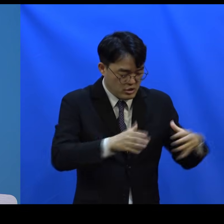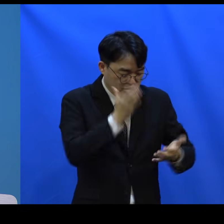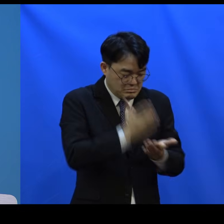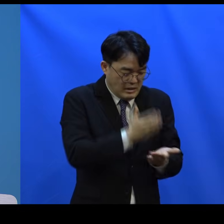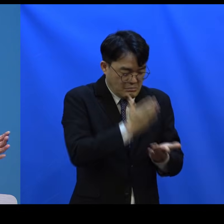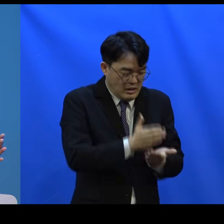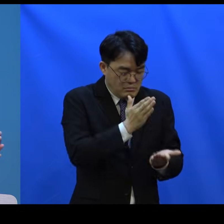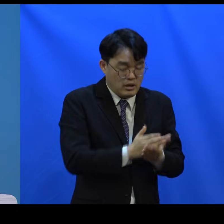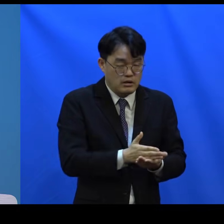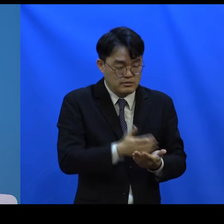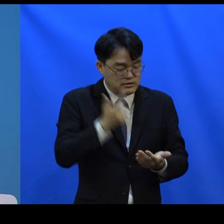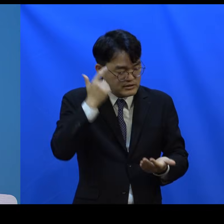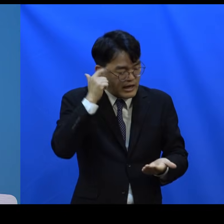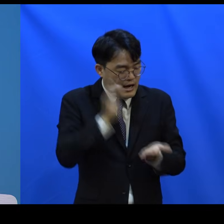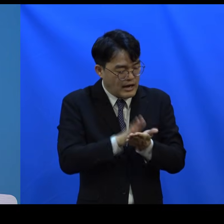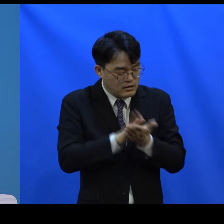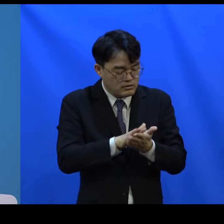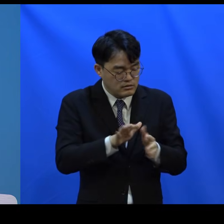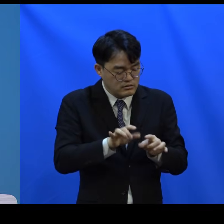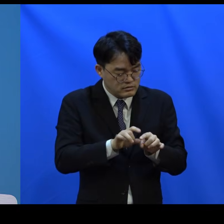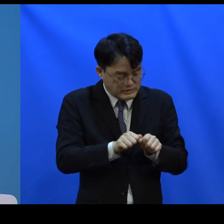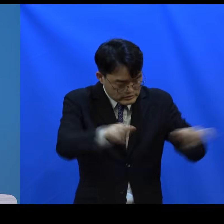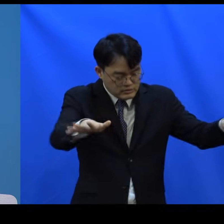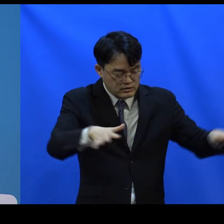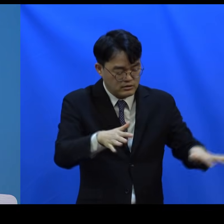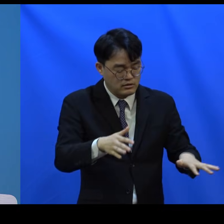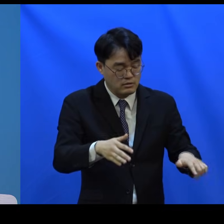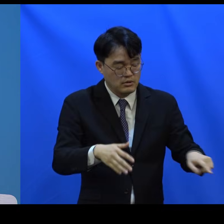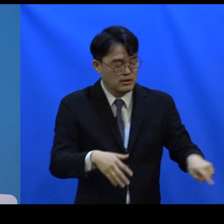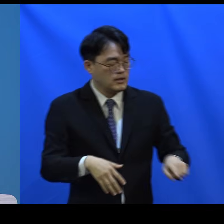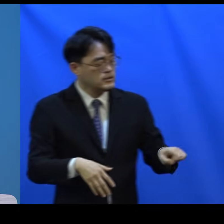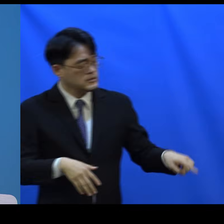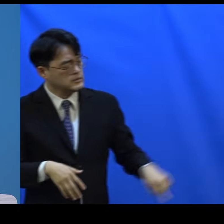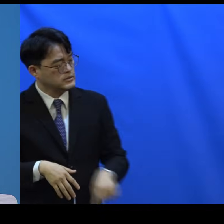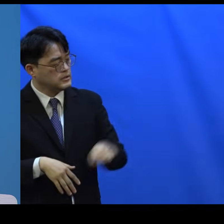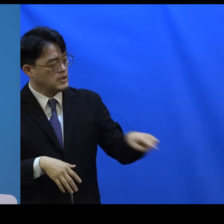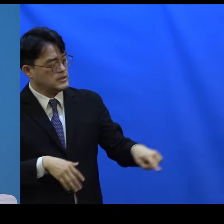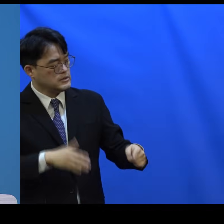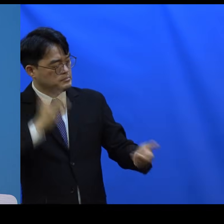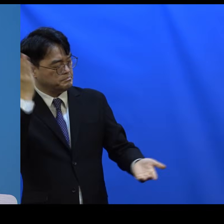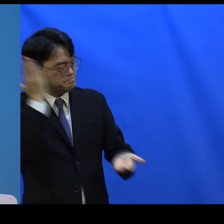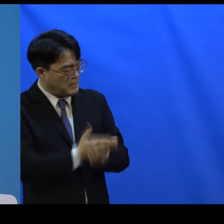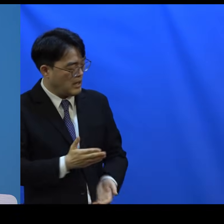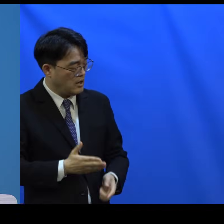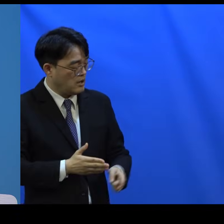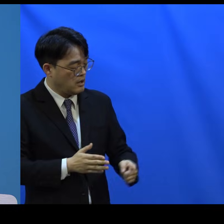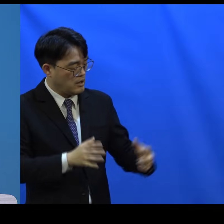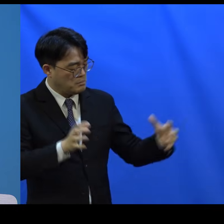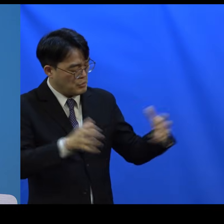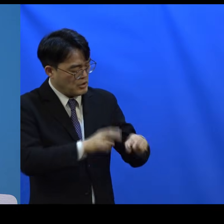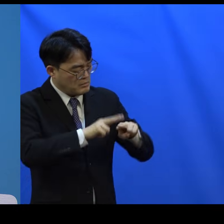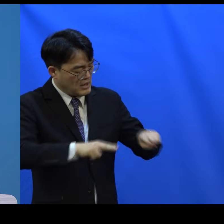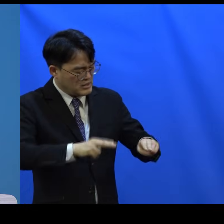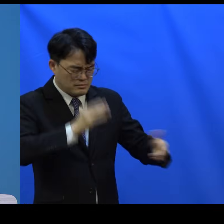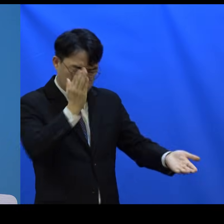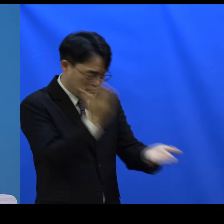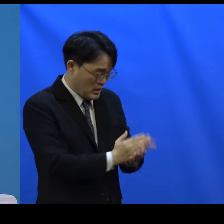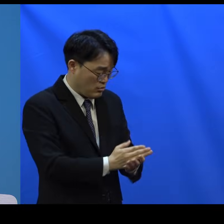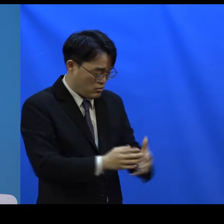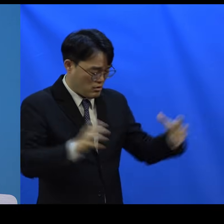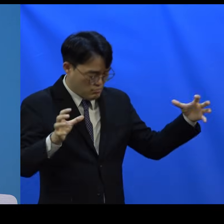그러면서 각자 알아서 예배드리자. 이런 문화들 어떻게 보면 합리적인 것처럼 보이지만 그리스도인들은